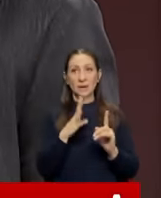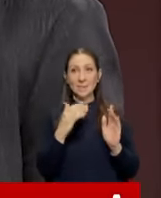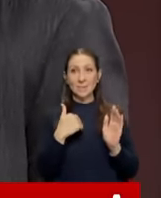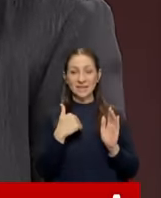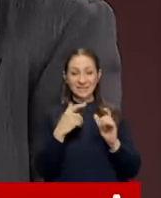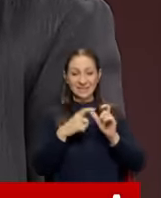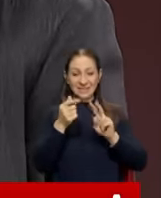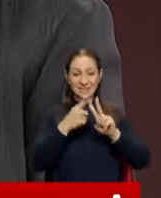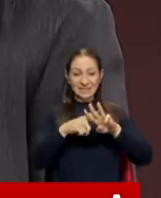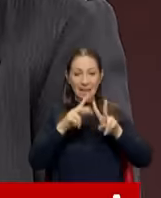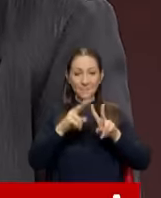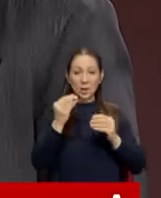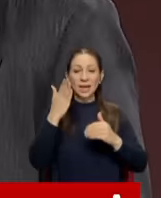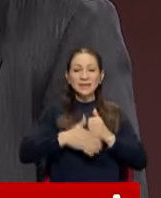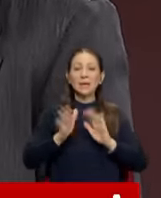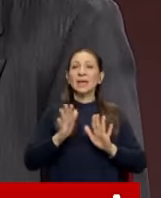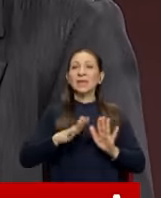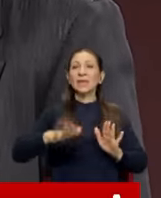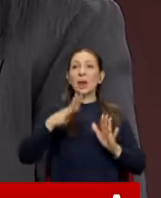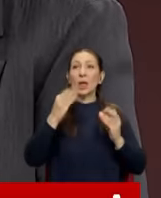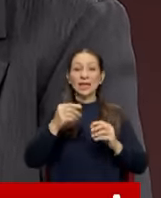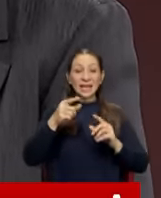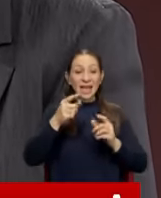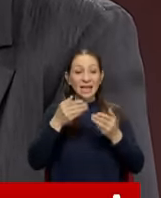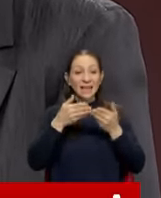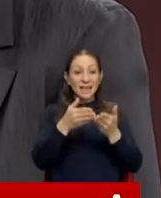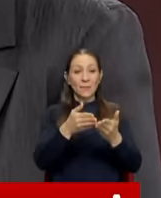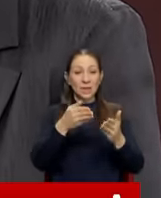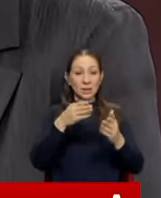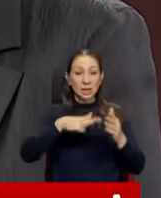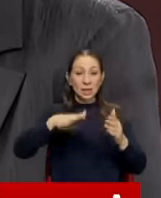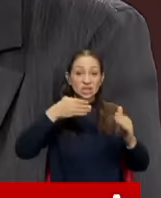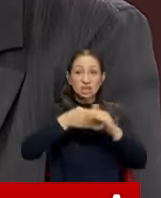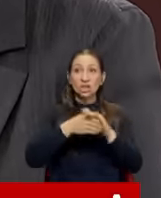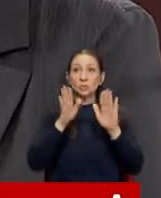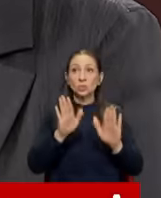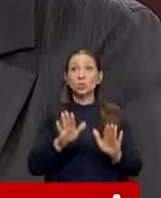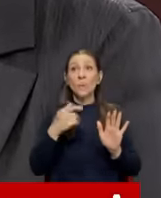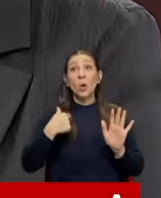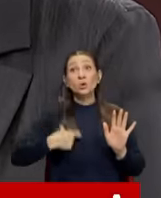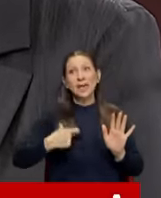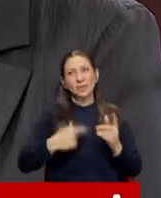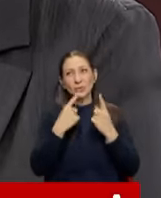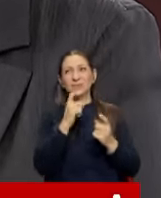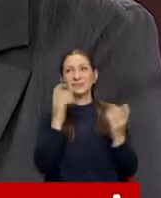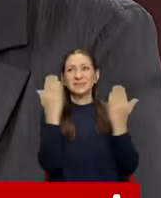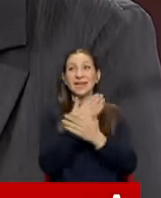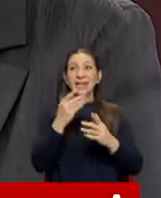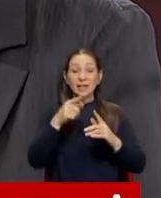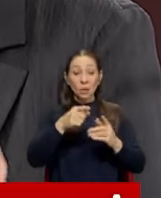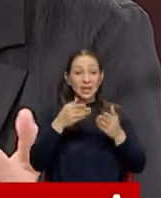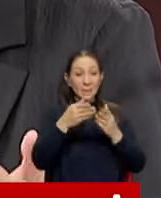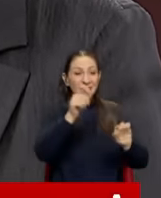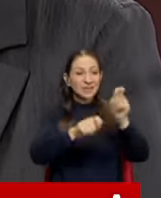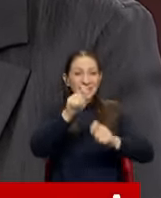ben sinema olarak yasaklanmadı e genel olarak tersaneye girişler durdurulmuştu onu özellikle söylüyorum Hani yanlış anlaşılmasın Tersaneler zaten